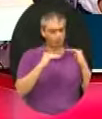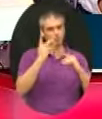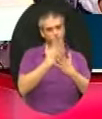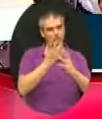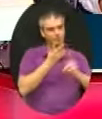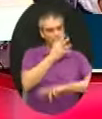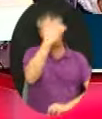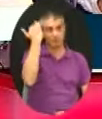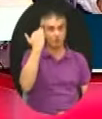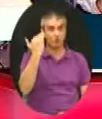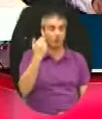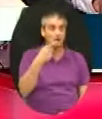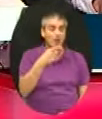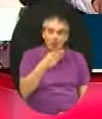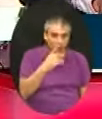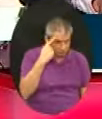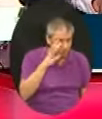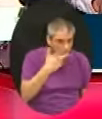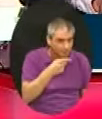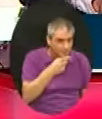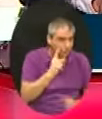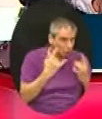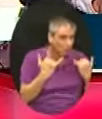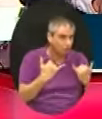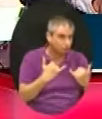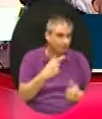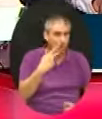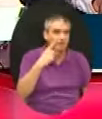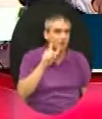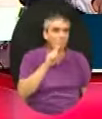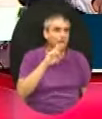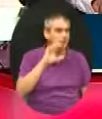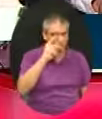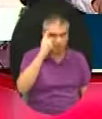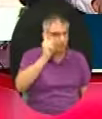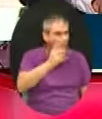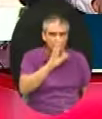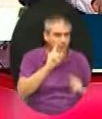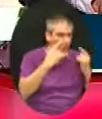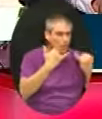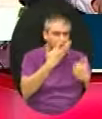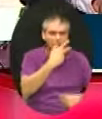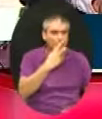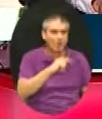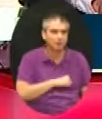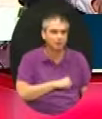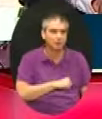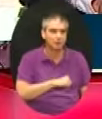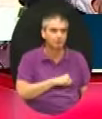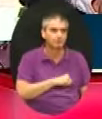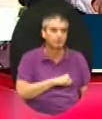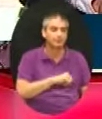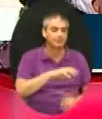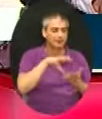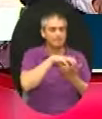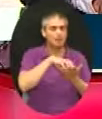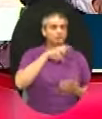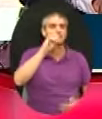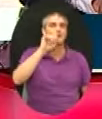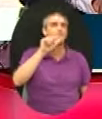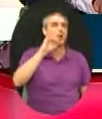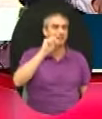הגבול. אתה רוצה להגיד לי... אתה יודע מה שקורה עכשיו בפלורידה? אין לך מושג מה שקורה עכשיו בפלורידה? במחוז